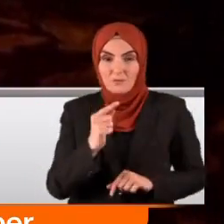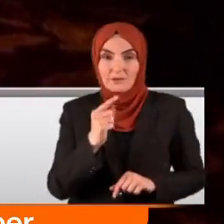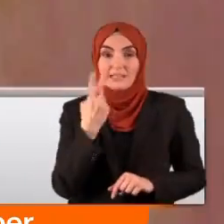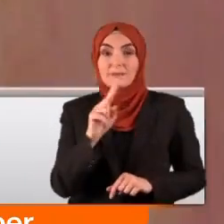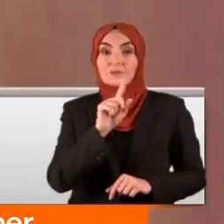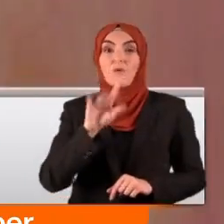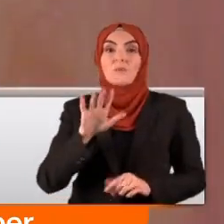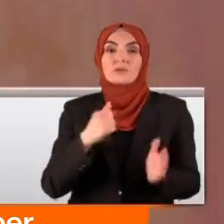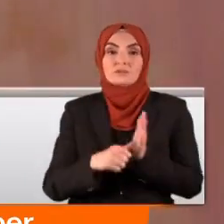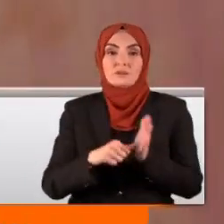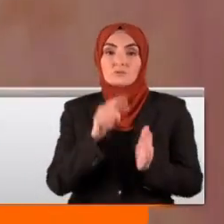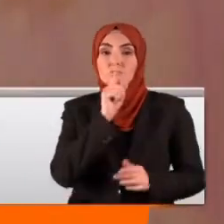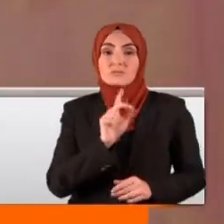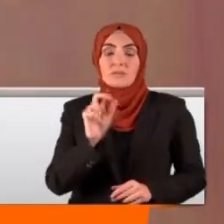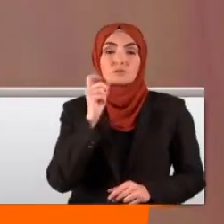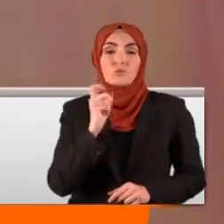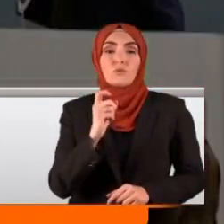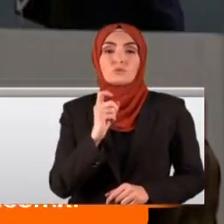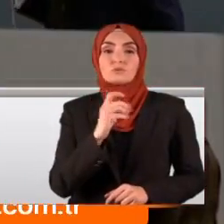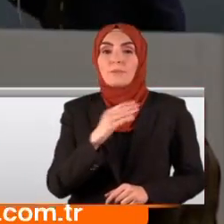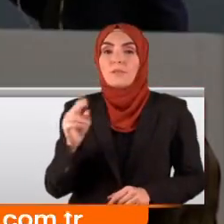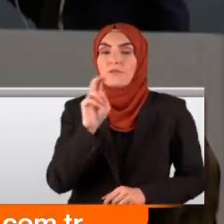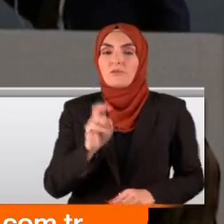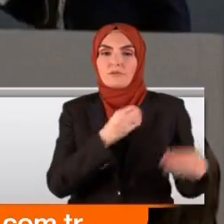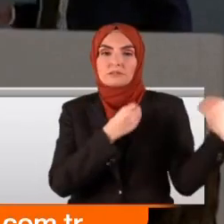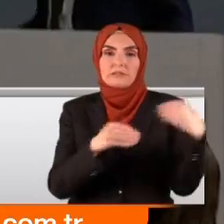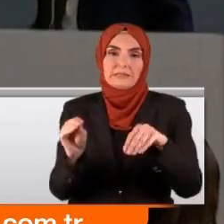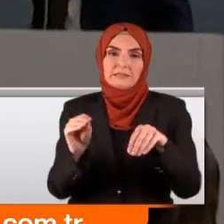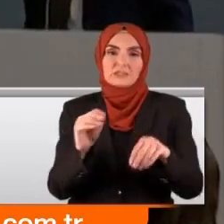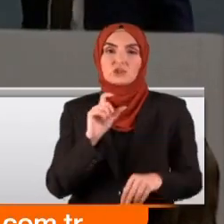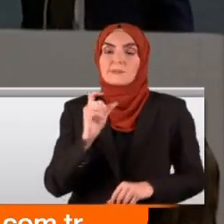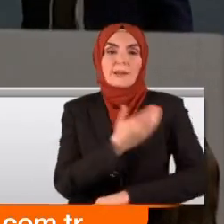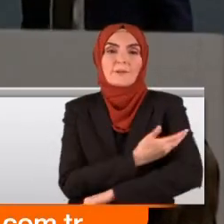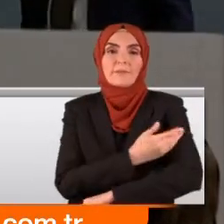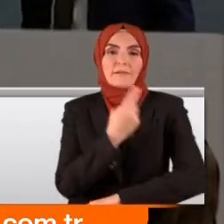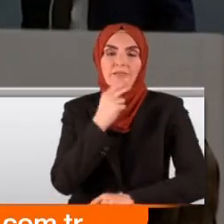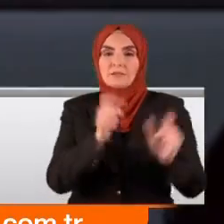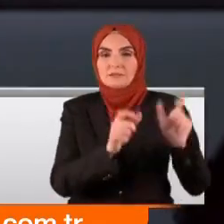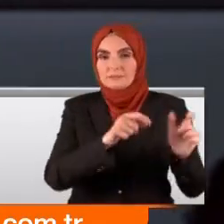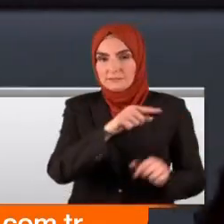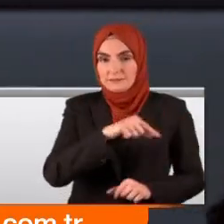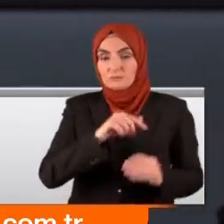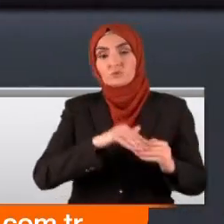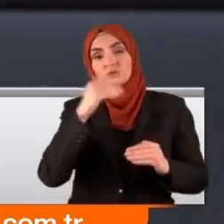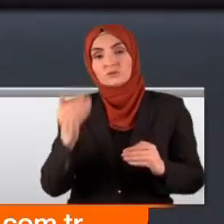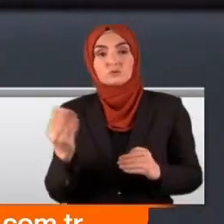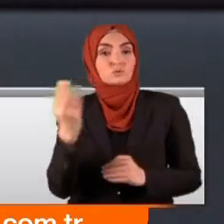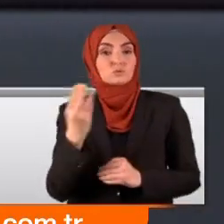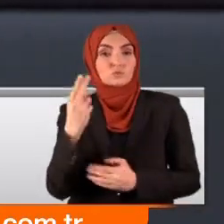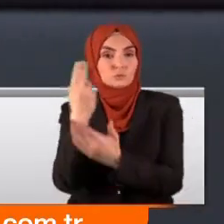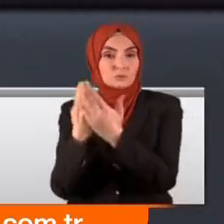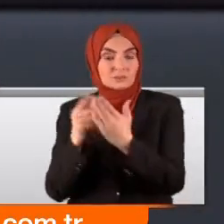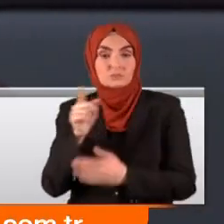milyon dolara satılan Cezayirli Kadınlar'dı. Cezayirli Kadınlar dışında Picasso'nun 3 tablosu daha 100 milyon doların